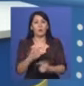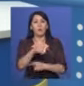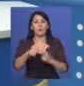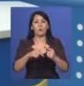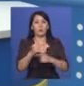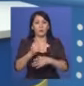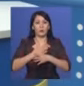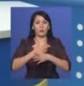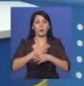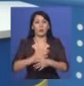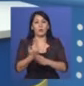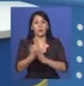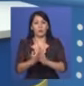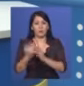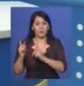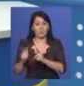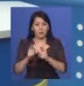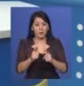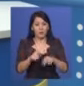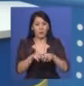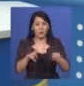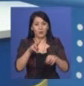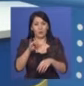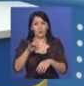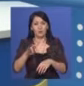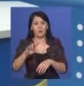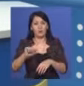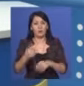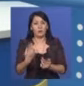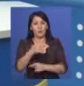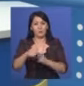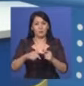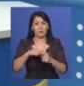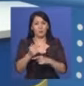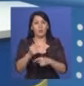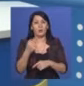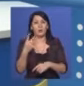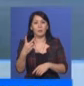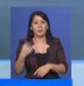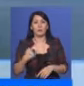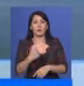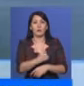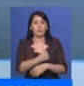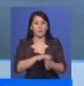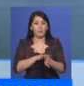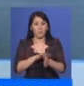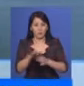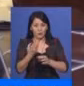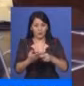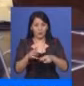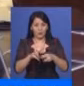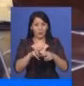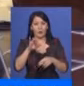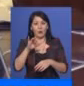кәсіпкерлерді қолдау жөнінде ұсыныс әзірленуі керек. Үкімет басшысы Атамекен ұлттық кәсіпкерлер палатасына мұны 2 аптада атқаруды тапсырды.